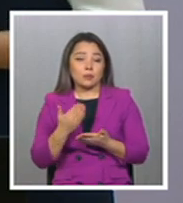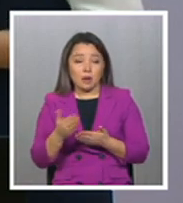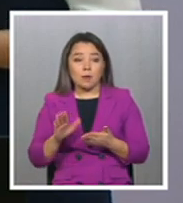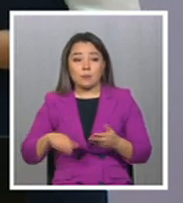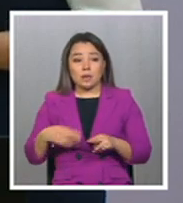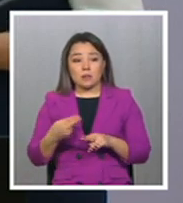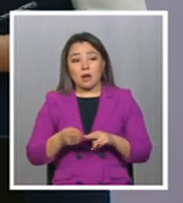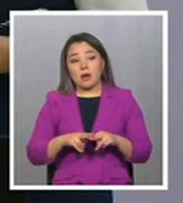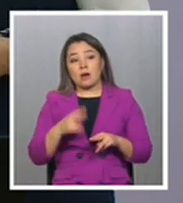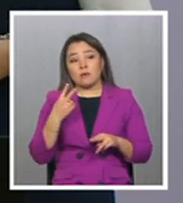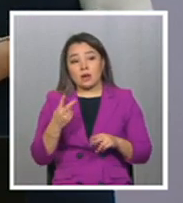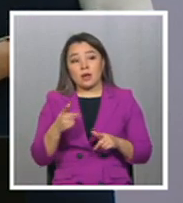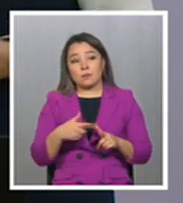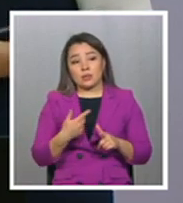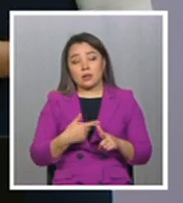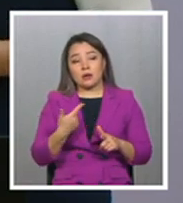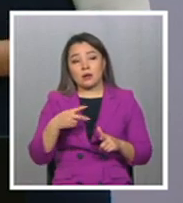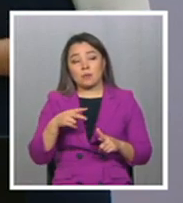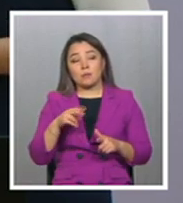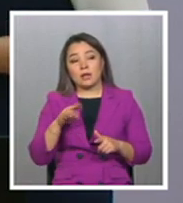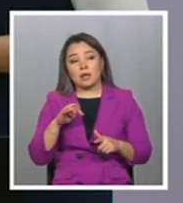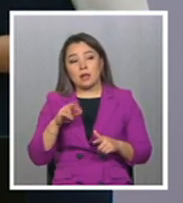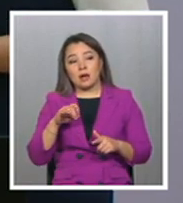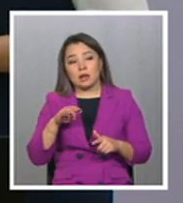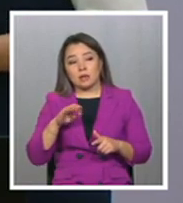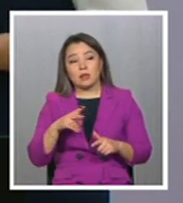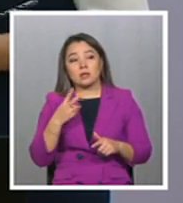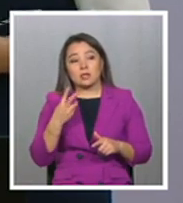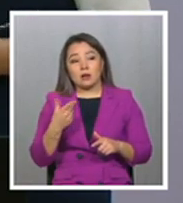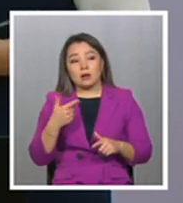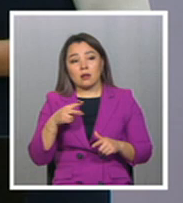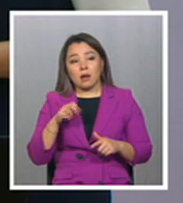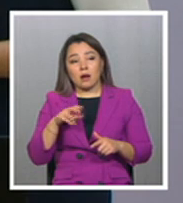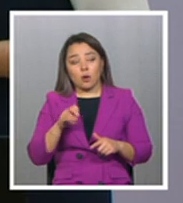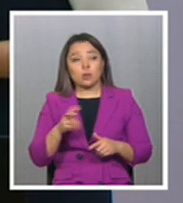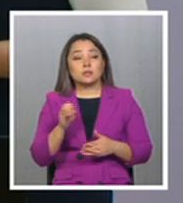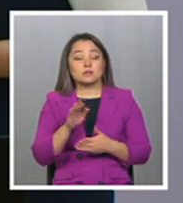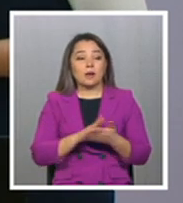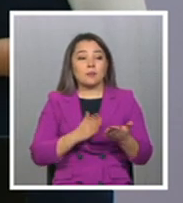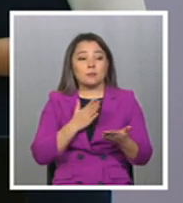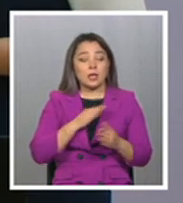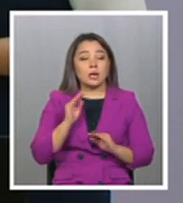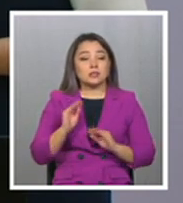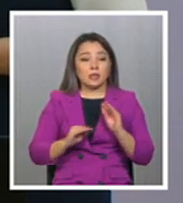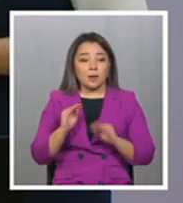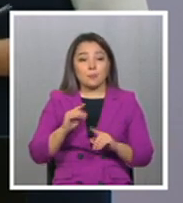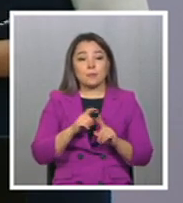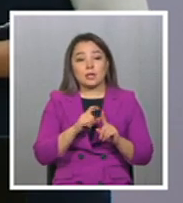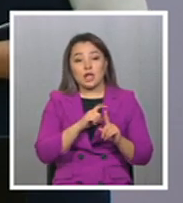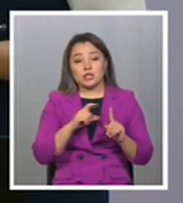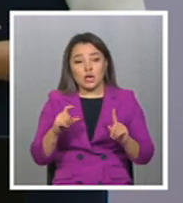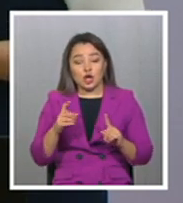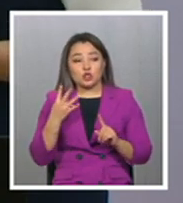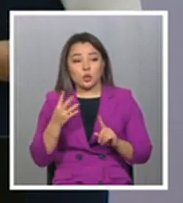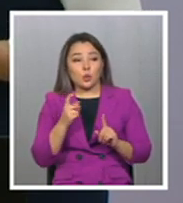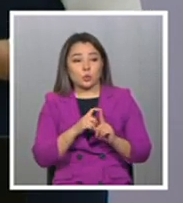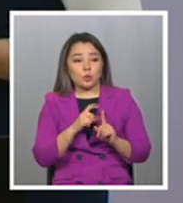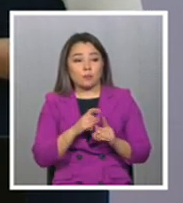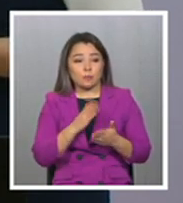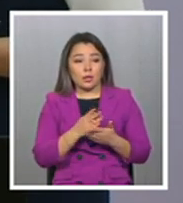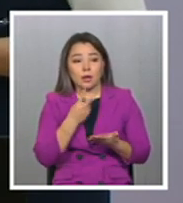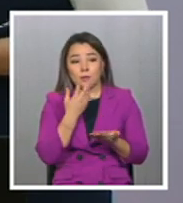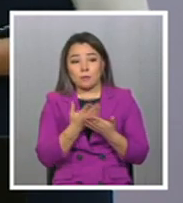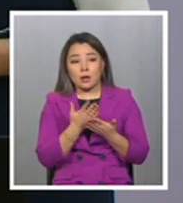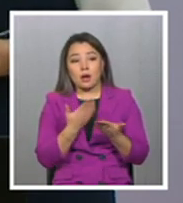два имени прилагательных, три глагола. Дальше мы составляем предложение из четырех слов,